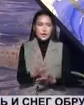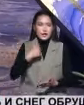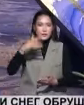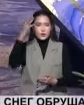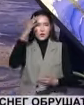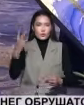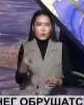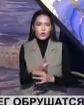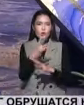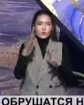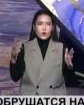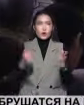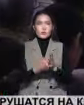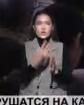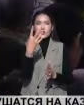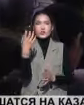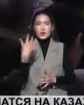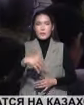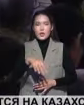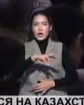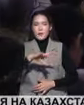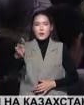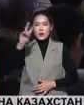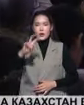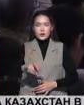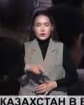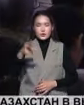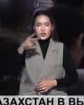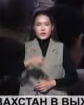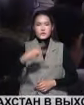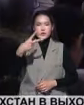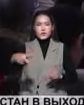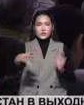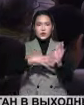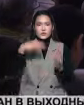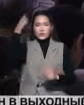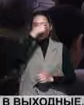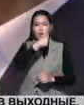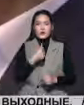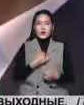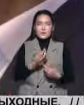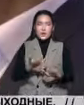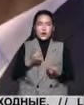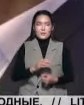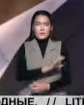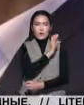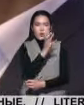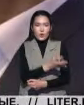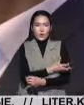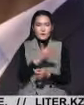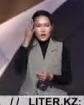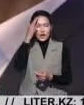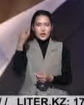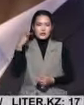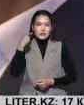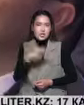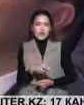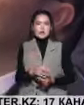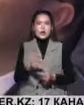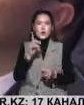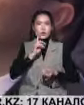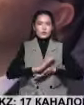удвоить ВВП до 450 миллиардов долларов к 2029 году. Мы стремимся укрепить свои позиции в качестве надежного центра